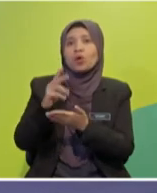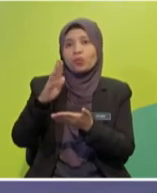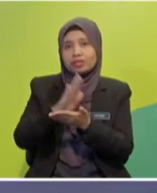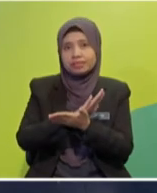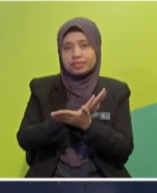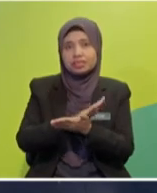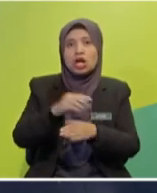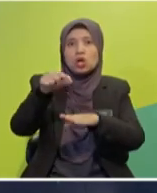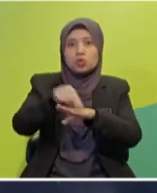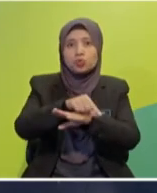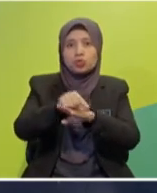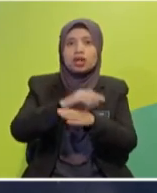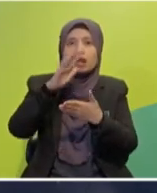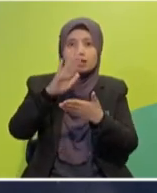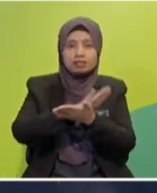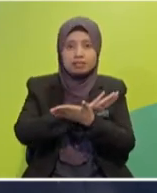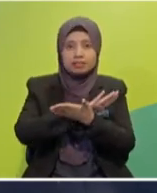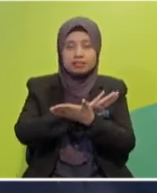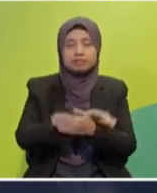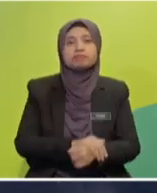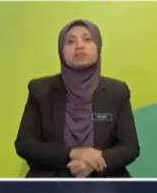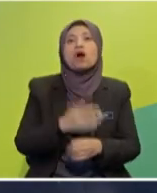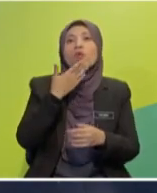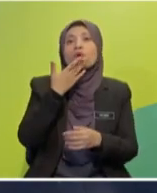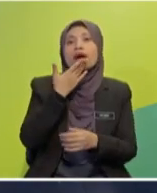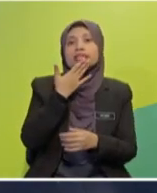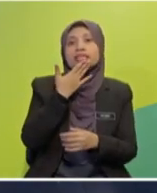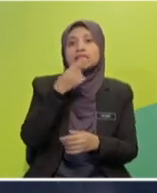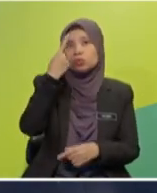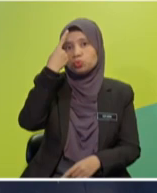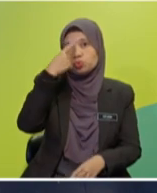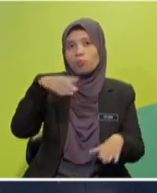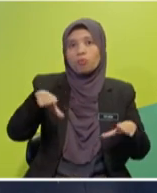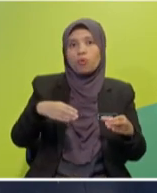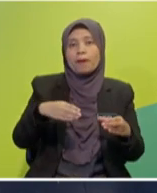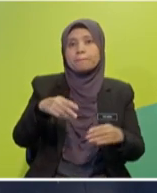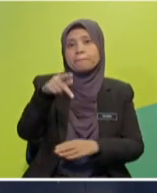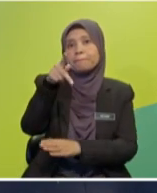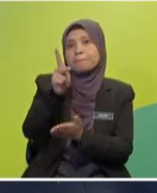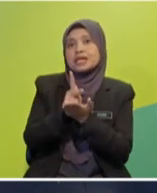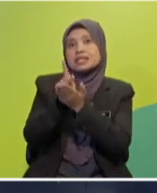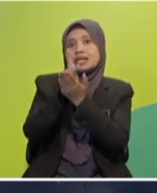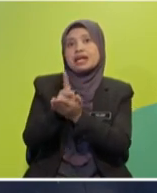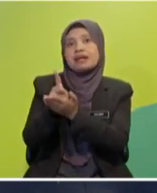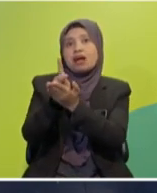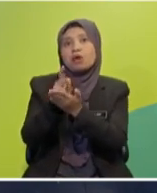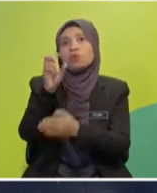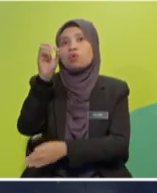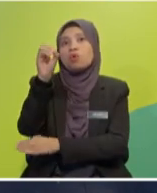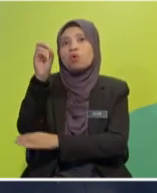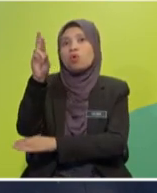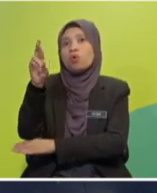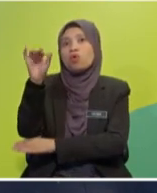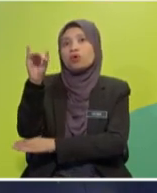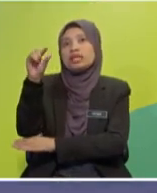Ya, betul. Kita nak menggunakan kertas warna untuk membuat perahu origami kertas. Baik,